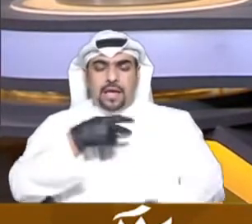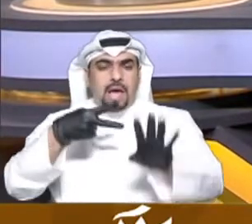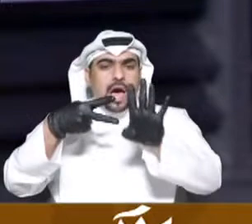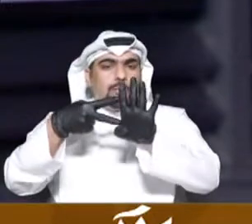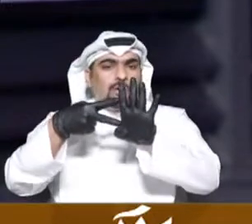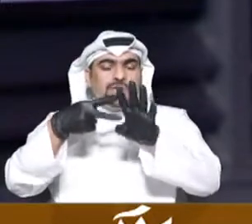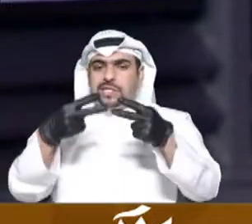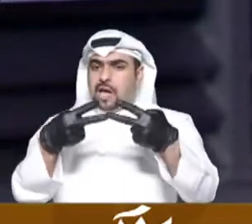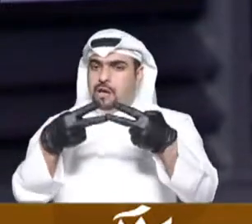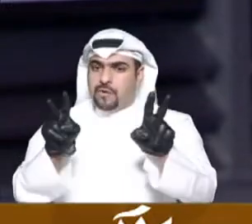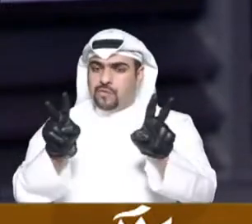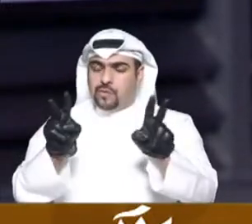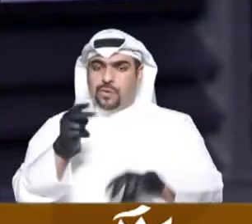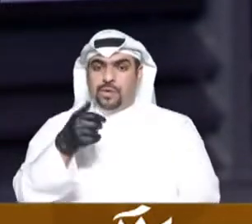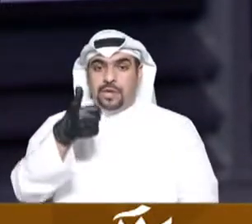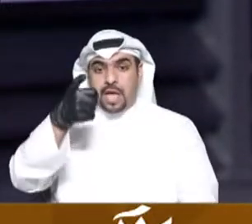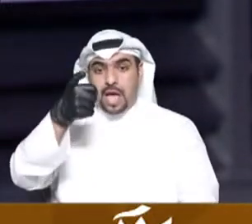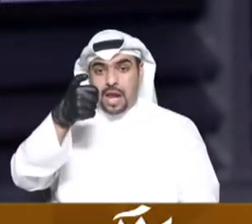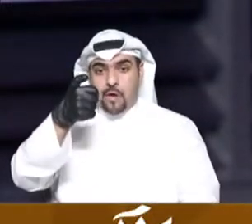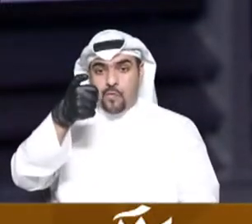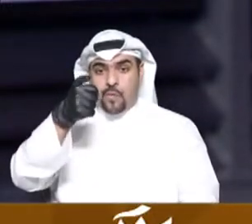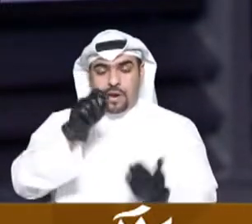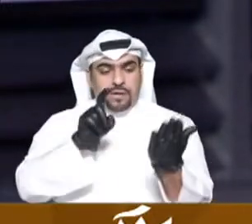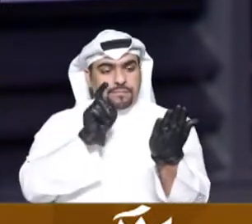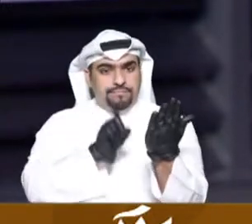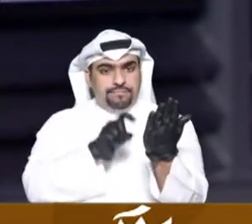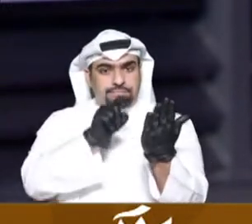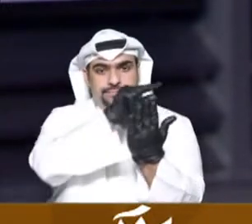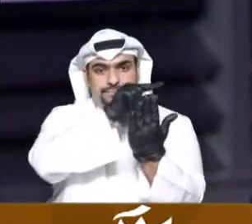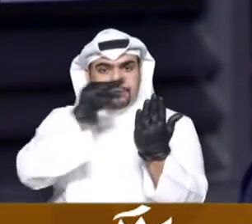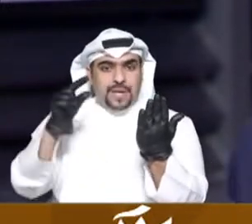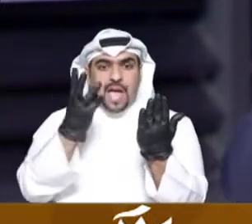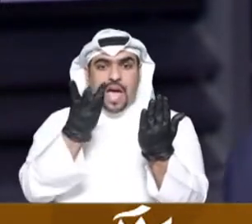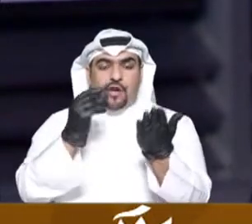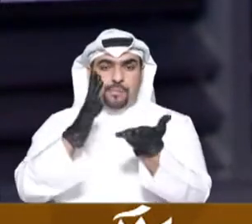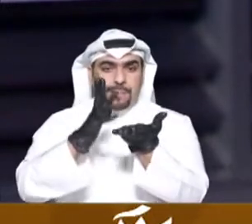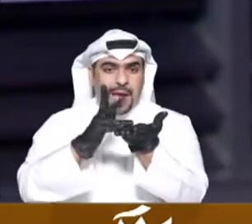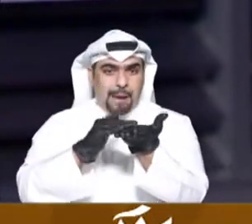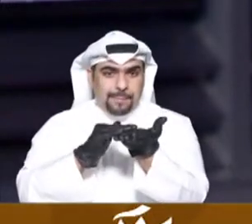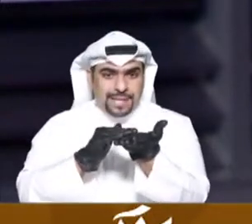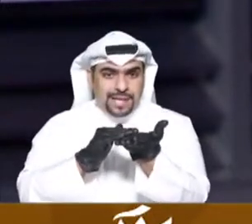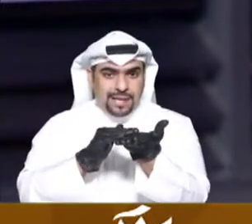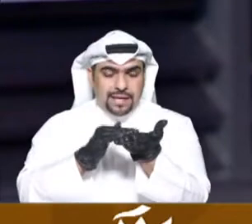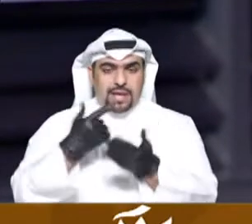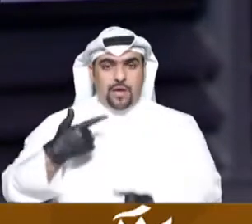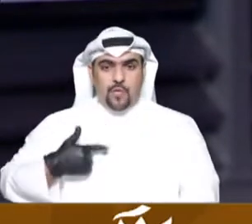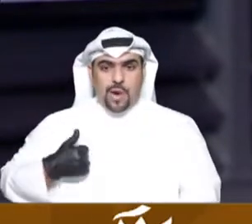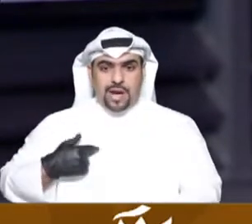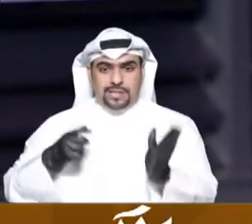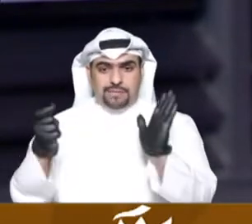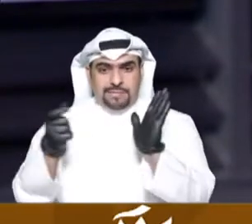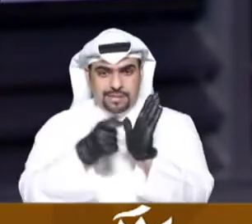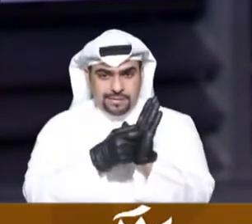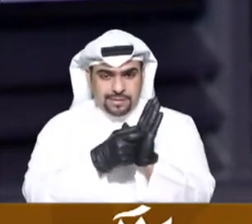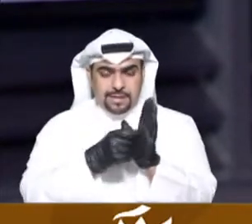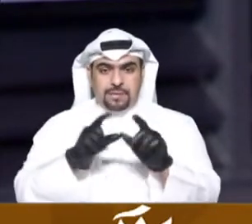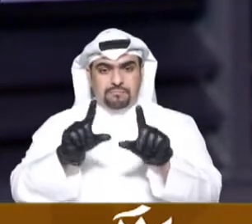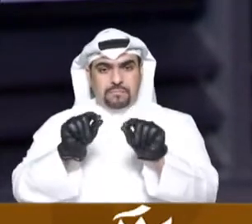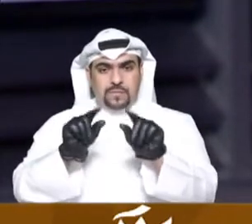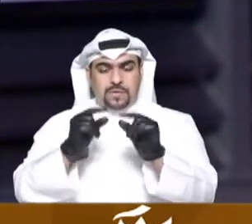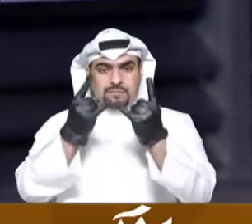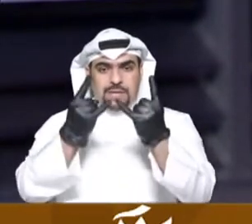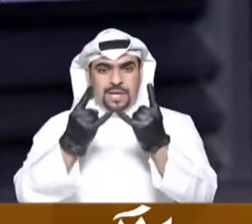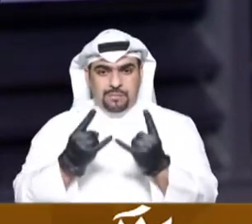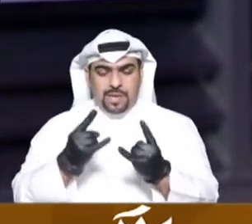المدني للشخص اللي راح يوصل من السفر ويتم. وكذلك يعني مشكوره جمعيه الهلال الاحمر وفرت